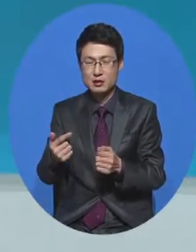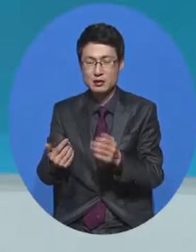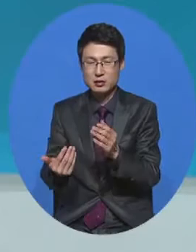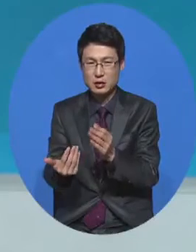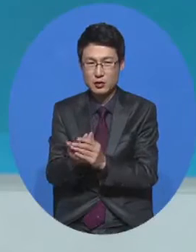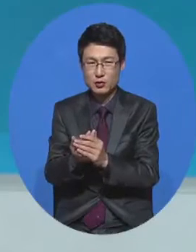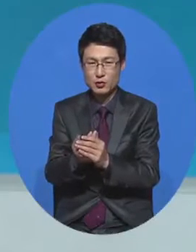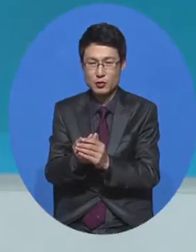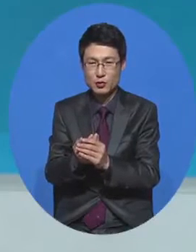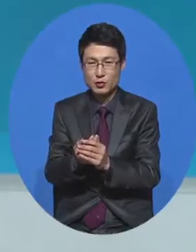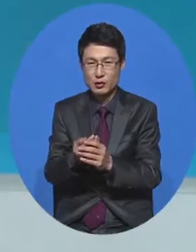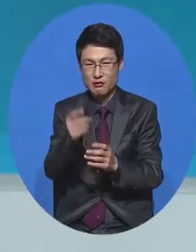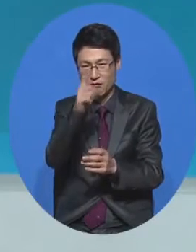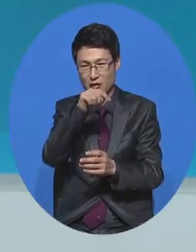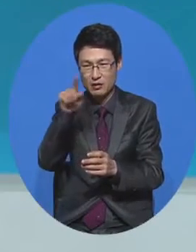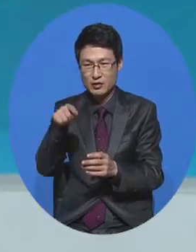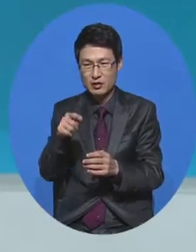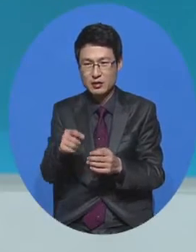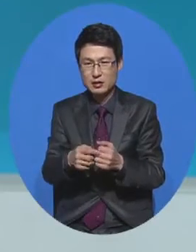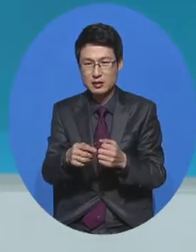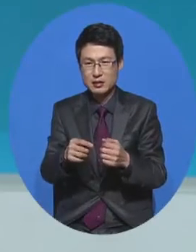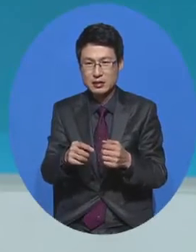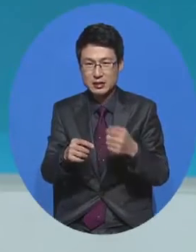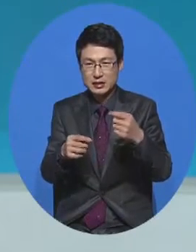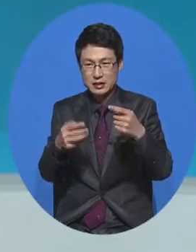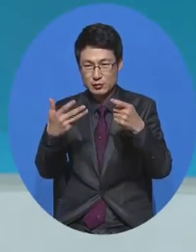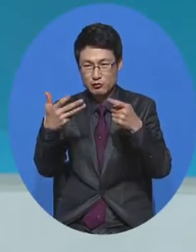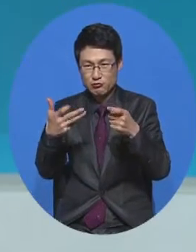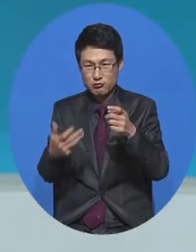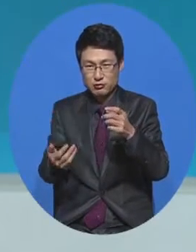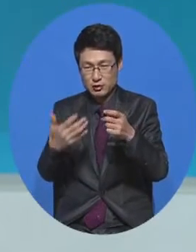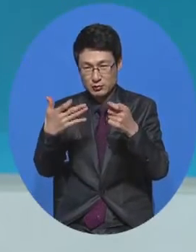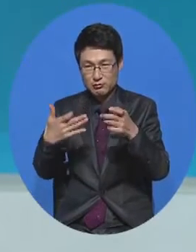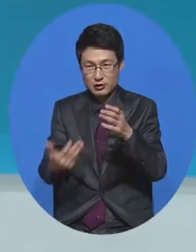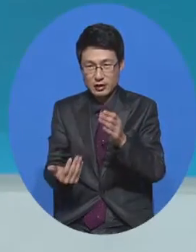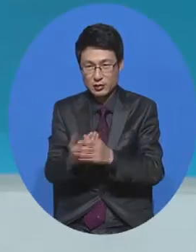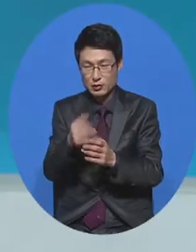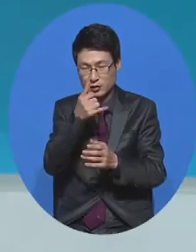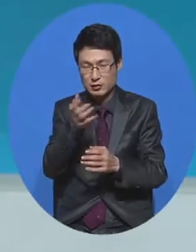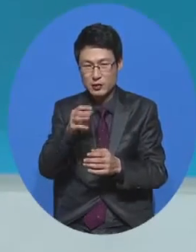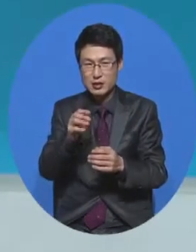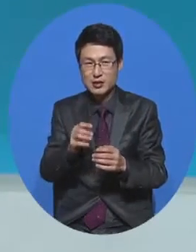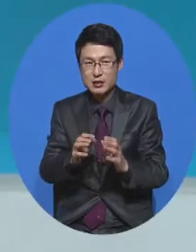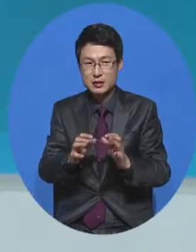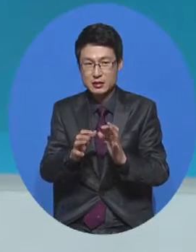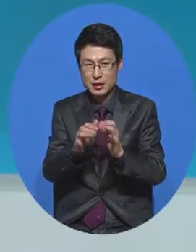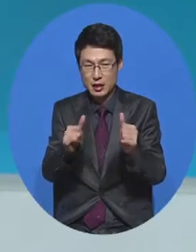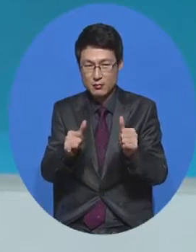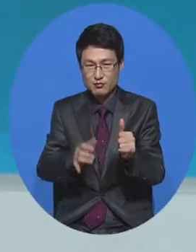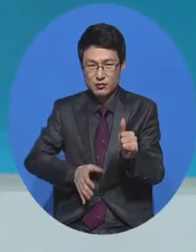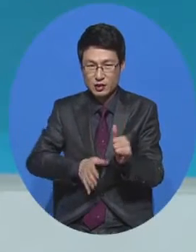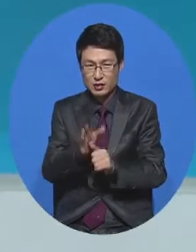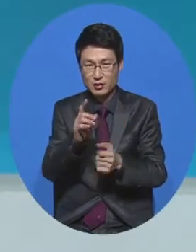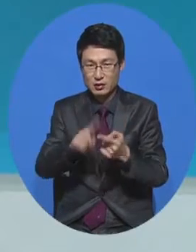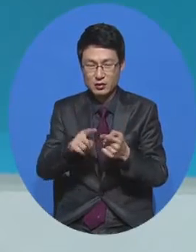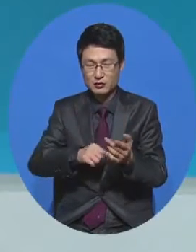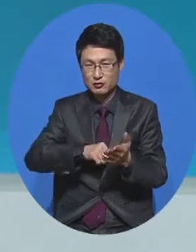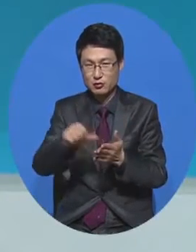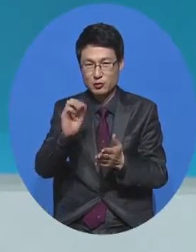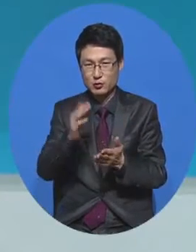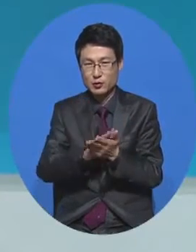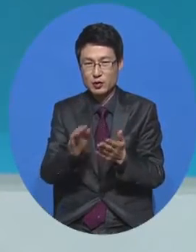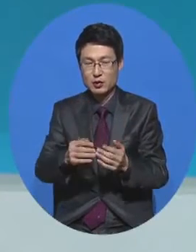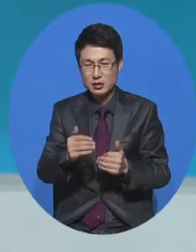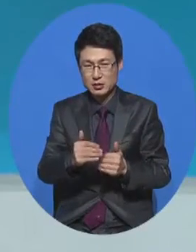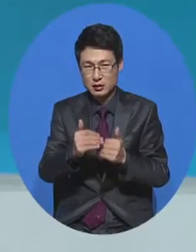이하루 채 가지고 여수 순천 11 9 사건 이라고 합니다만 도 그리고 민간이 낙서를 삭제를 해 버리고 특히 사건의 전개